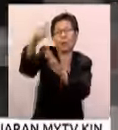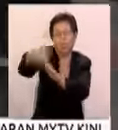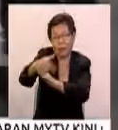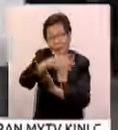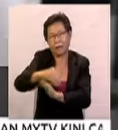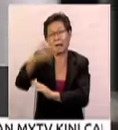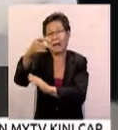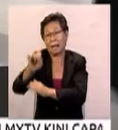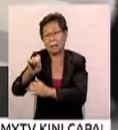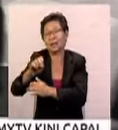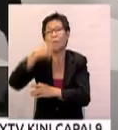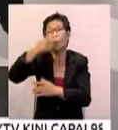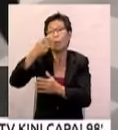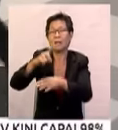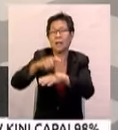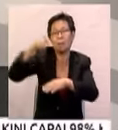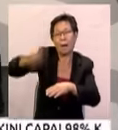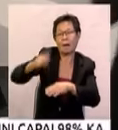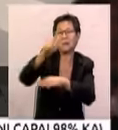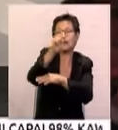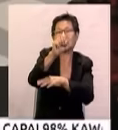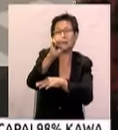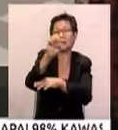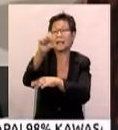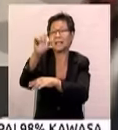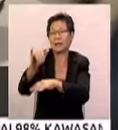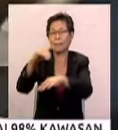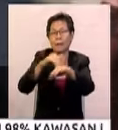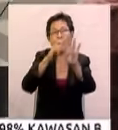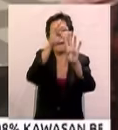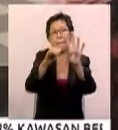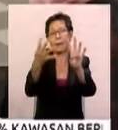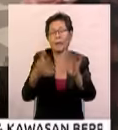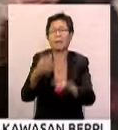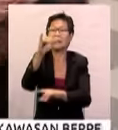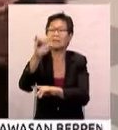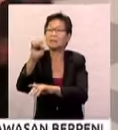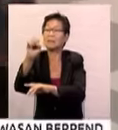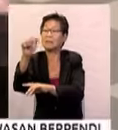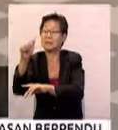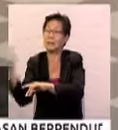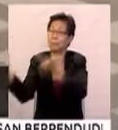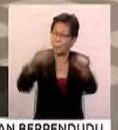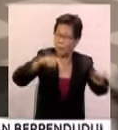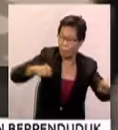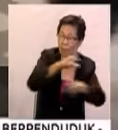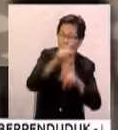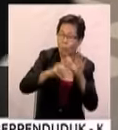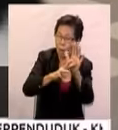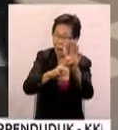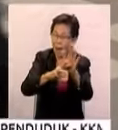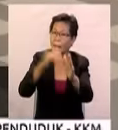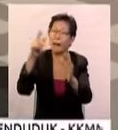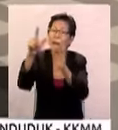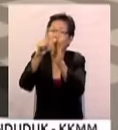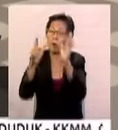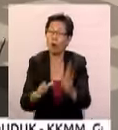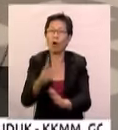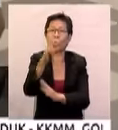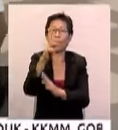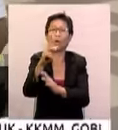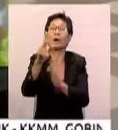dan kes itu akan disebut di Mahkamah Session pada 4 April. Tan Sri Isa hadir di Mahkamah dan diwakili Peguam Datuk K.